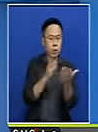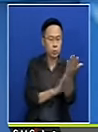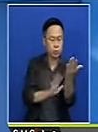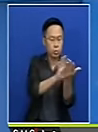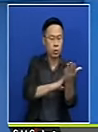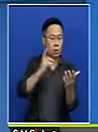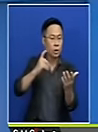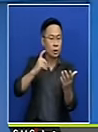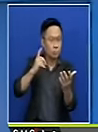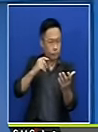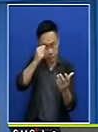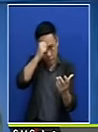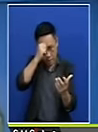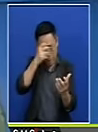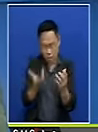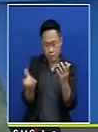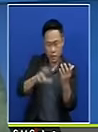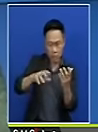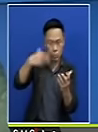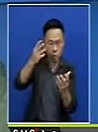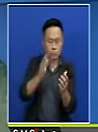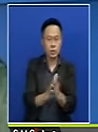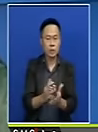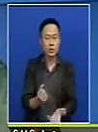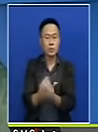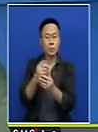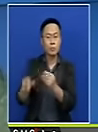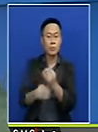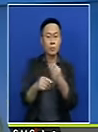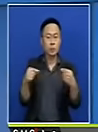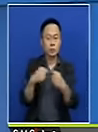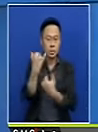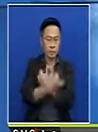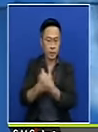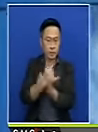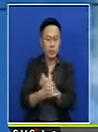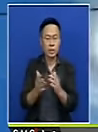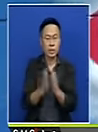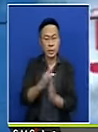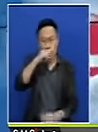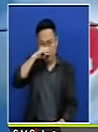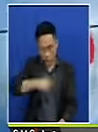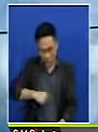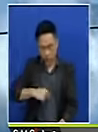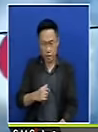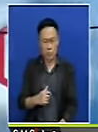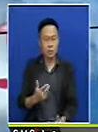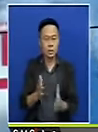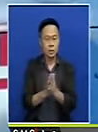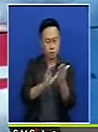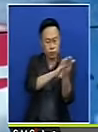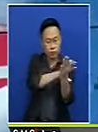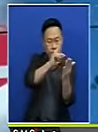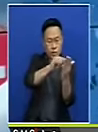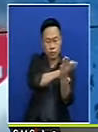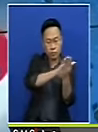ณของพื้นที่บังกลาเทศรวมถึงประเทศอินเดียนะครับสิ่งที่จะส่งผลทางอ้อมนั่นก็คือจะทำให้บริเวณของพื้นที่ประเทศไทยทางด้านฝั่ง